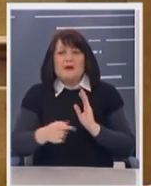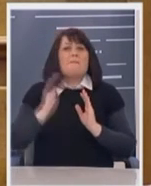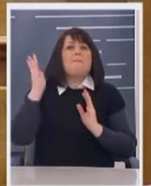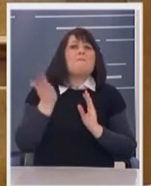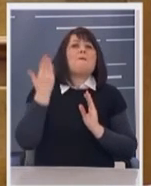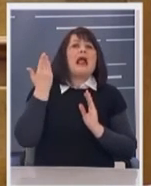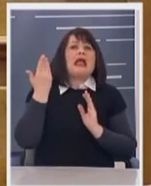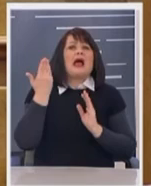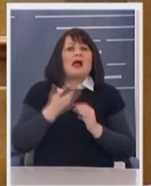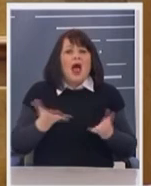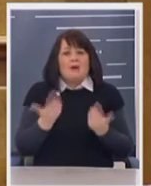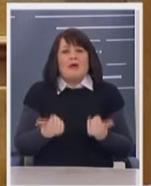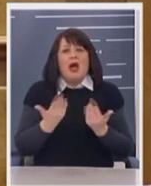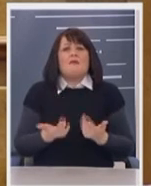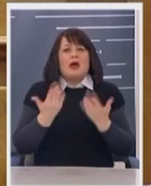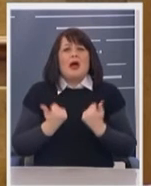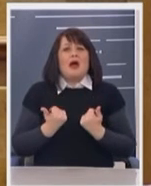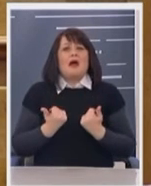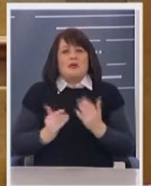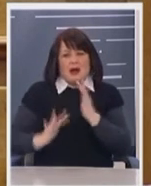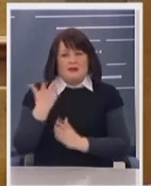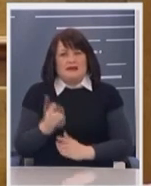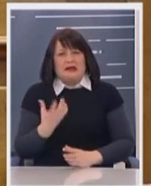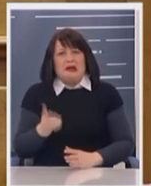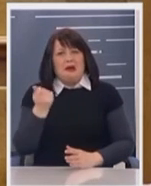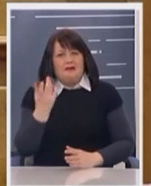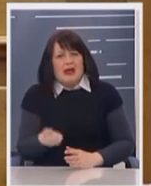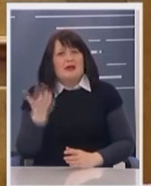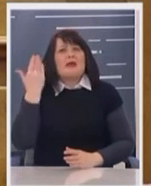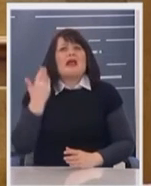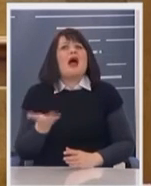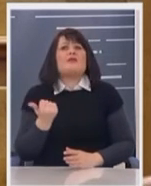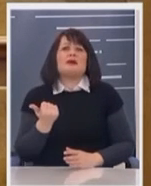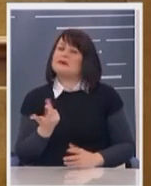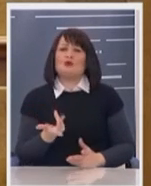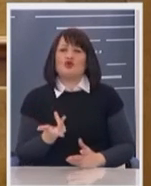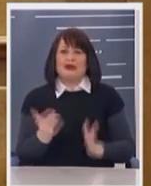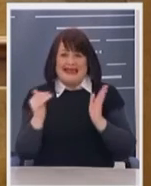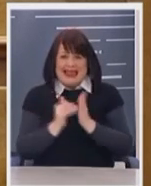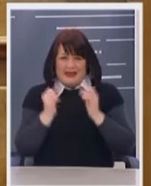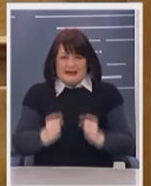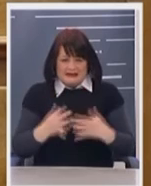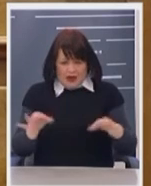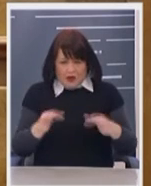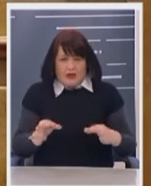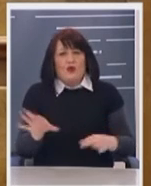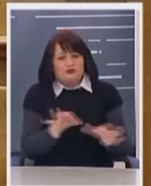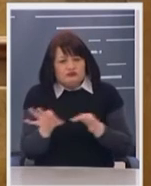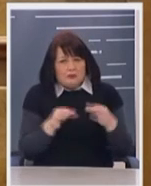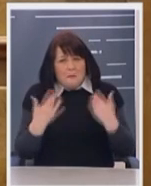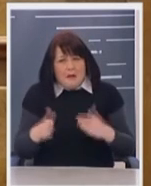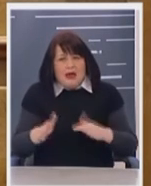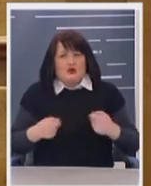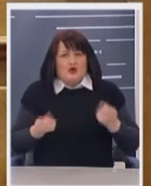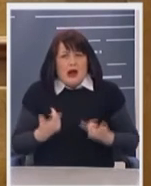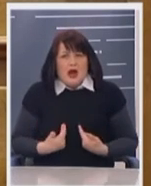σύστημα υγείας στα χρόνια της ανάπτυξης. Καλύπτουμε χιλιάδες καινεσθέσεις, αυξάνουμε